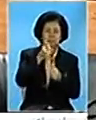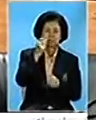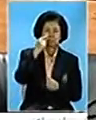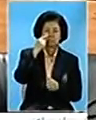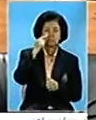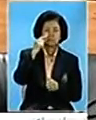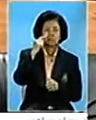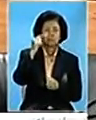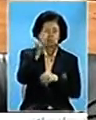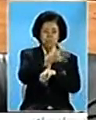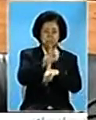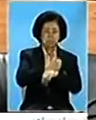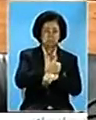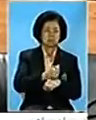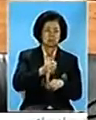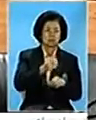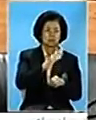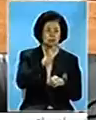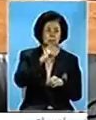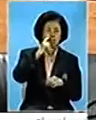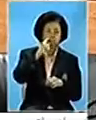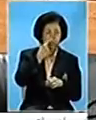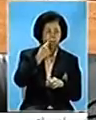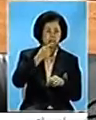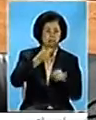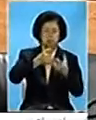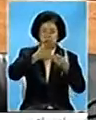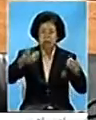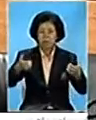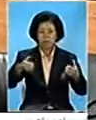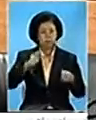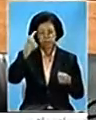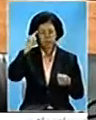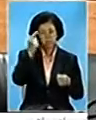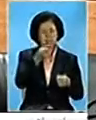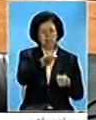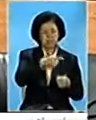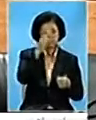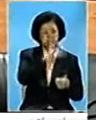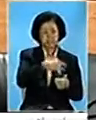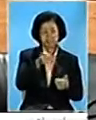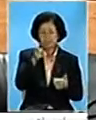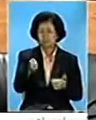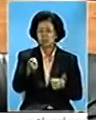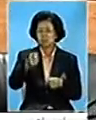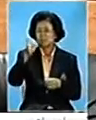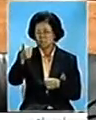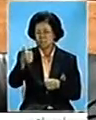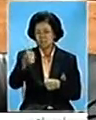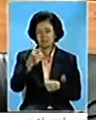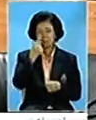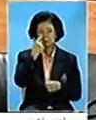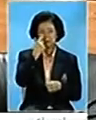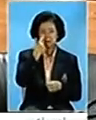ไหร่และเขาห่างจากการเมืองเท่าไหร่เขาก็ไม่ทราบครับว่าไอ้เนี่ยชั่วไอ้เนี่ยนักการเมืองดีห